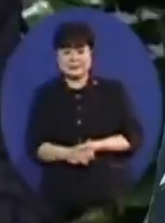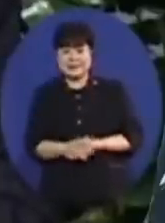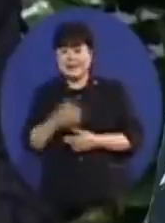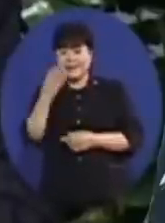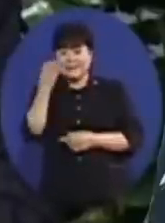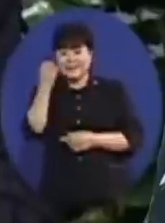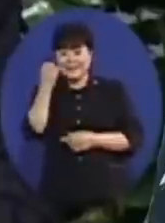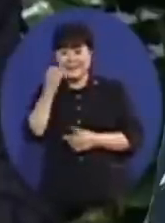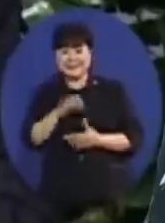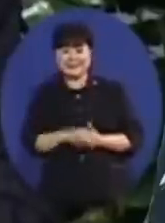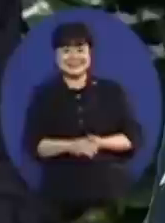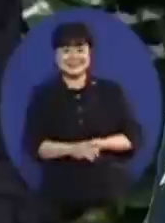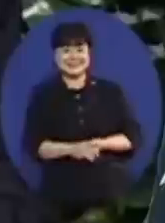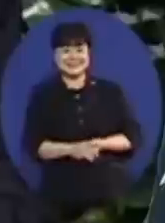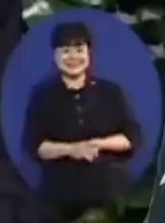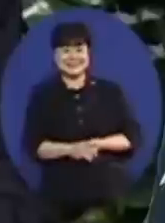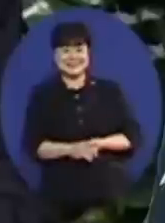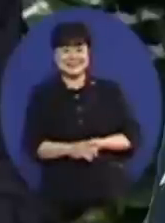희한합니다